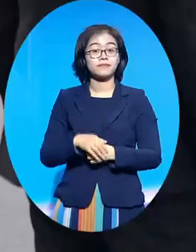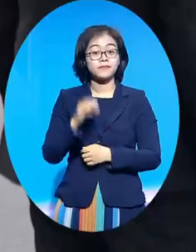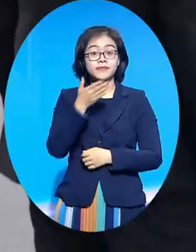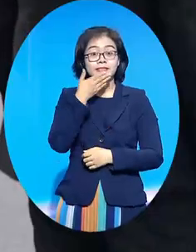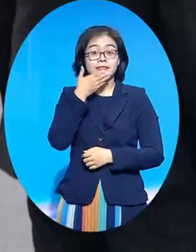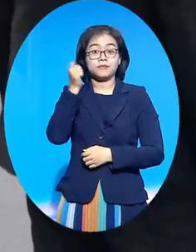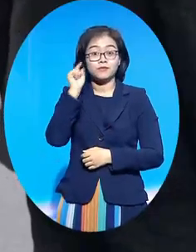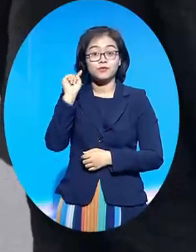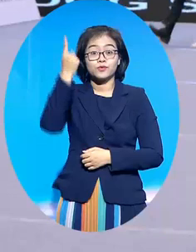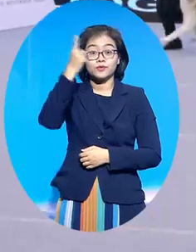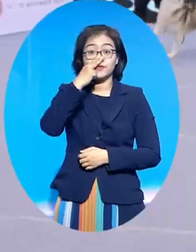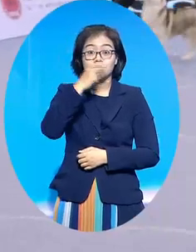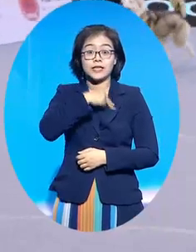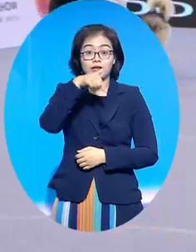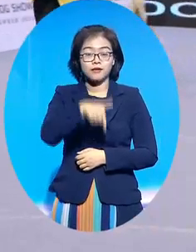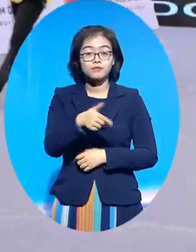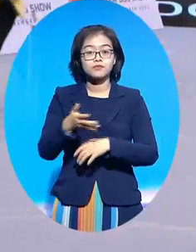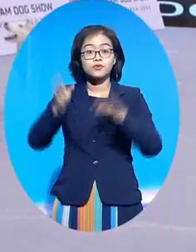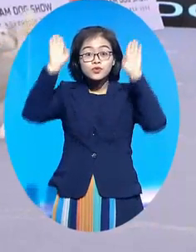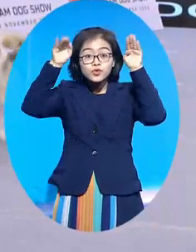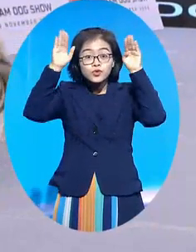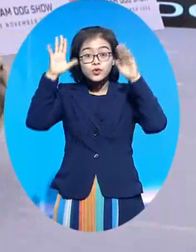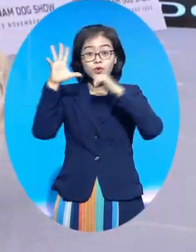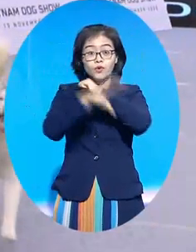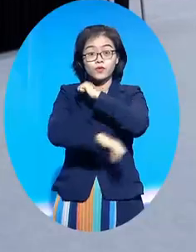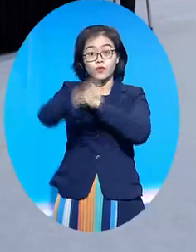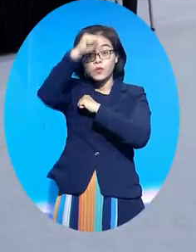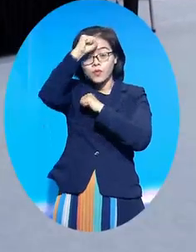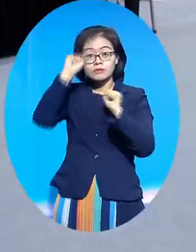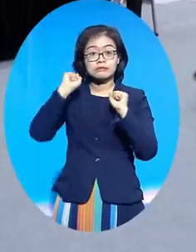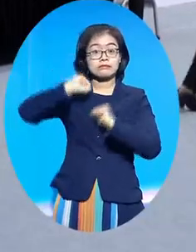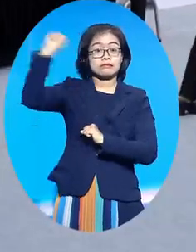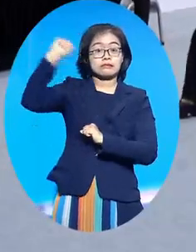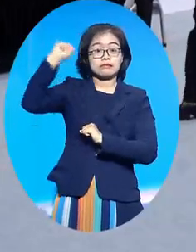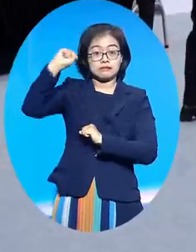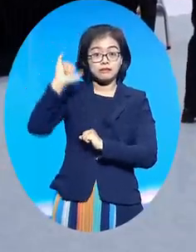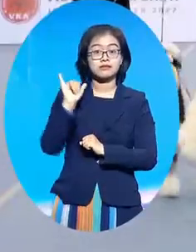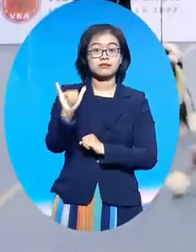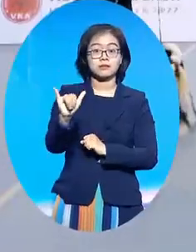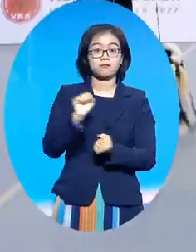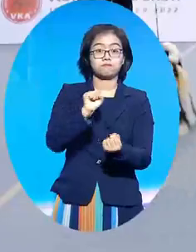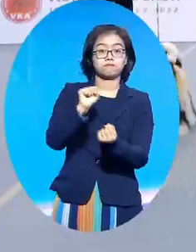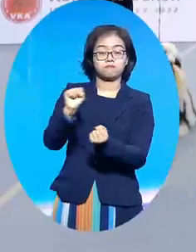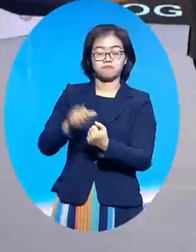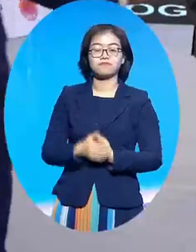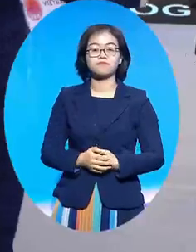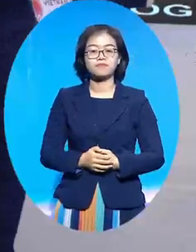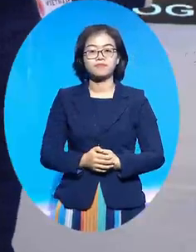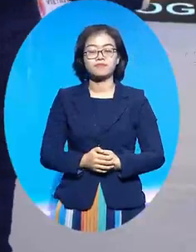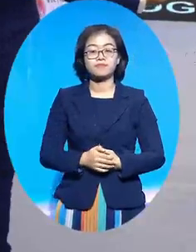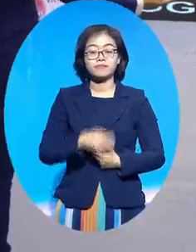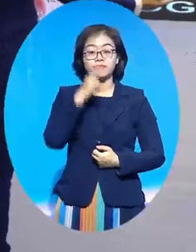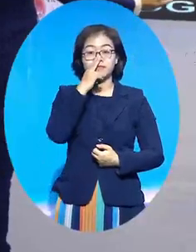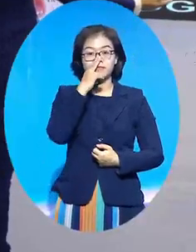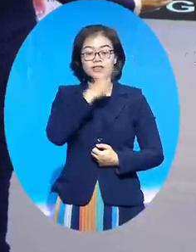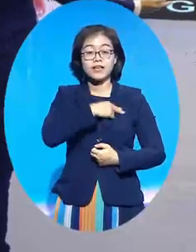sử Dog Show Việt Nam, một chú chó Phú Quốc thắng đến 6 giải Best in Show. Việt Nam Dog Show 2022 không chỉ là sân